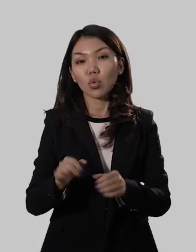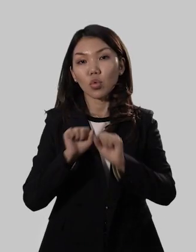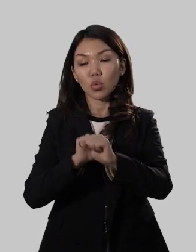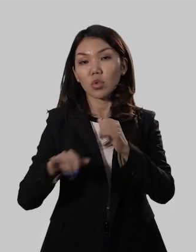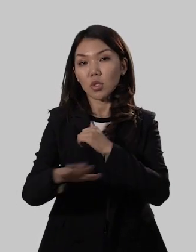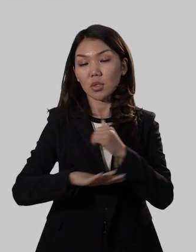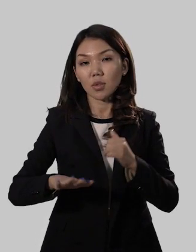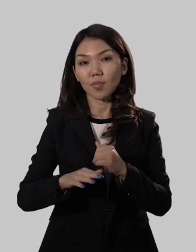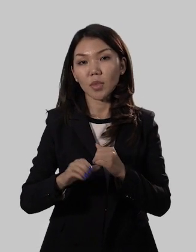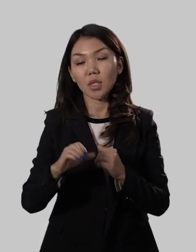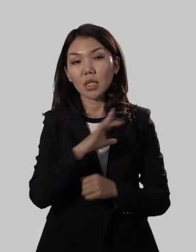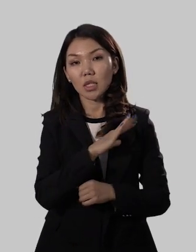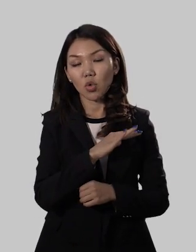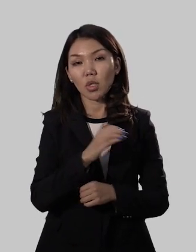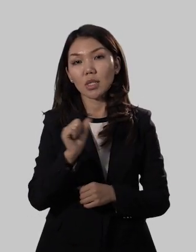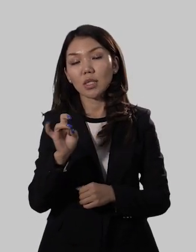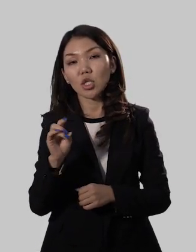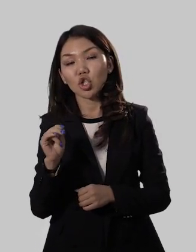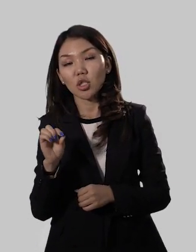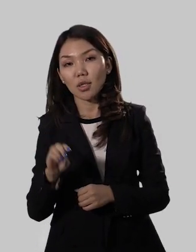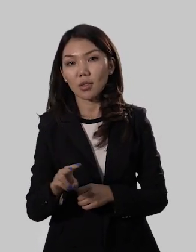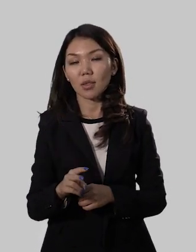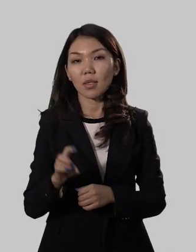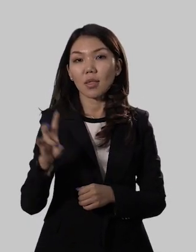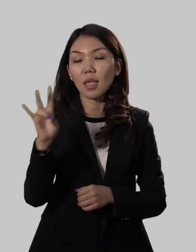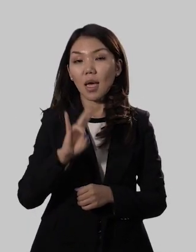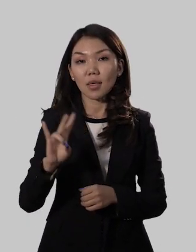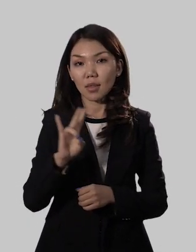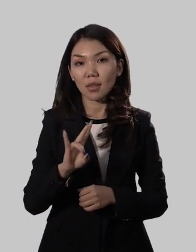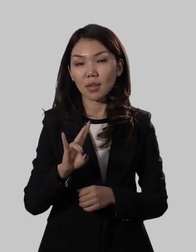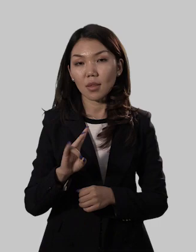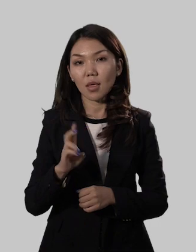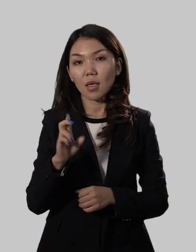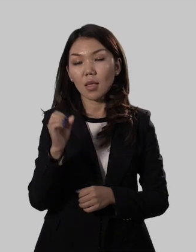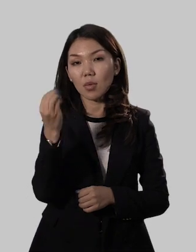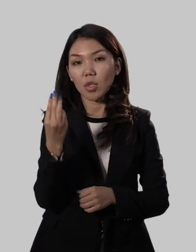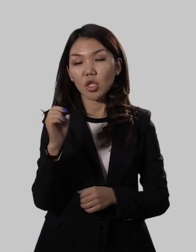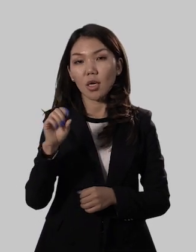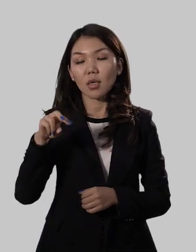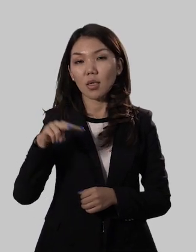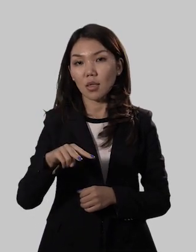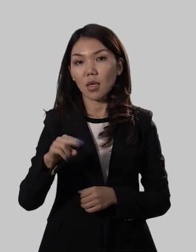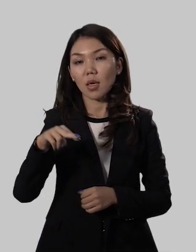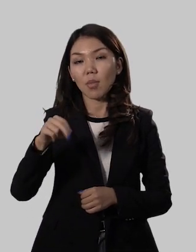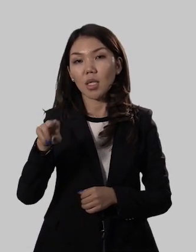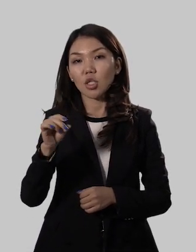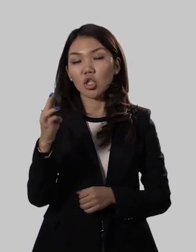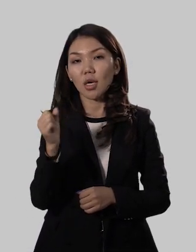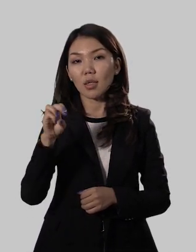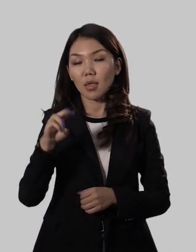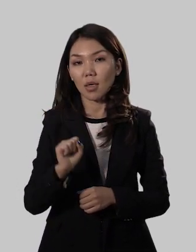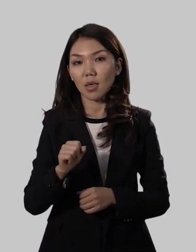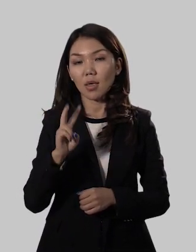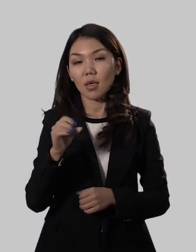Ысык көл коругу, Сарычат ээр таш коругу, Нарын, Беш Арал, Падыша